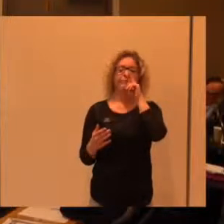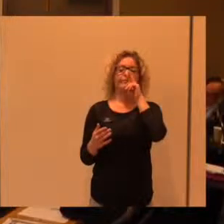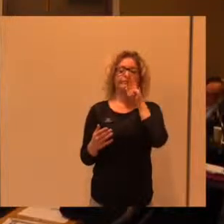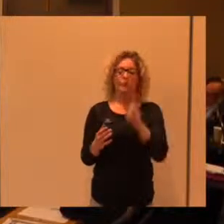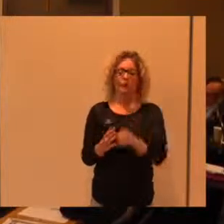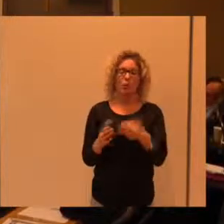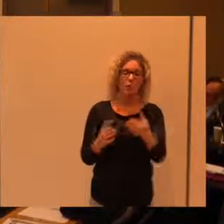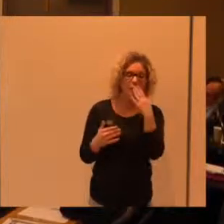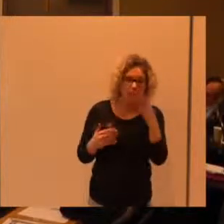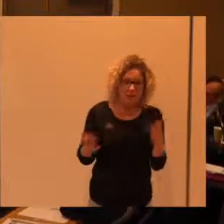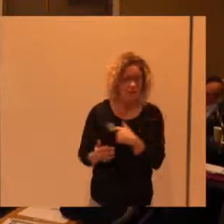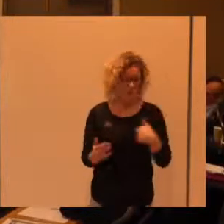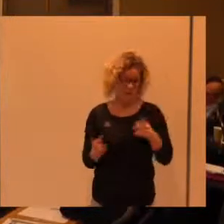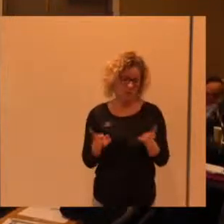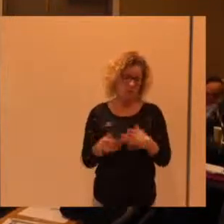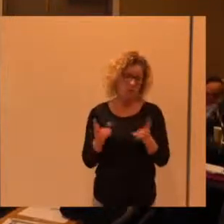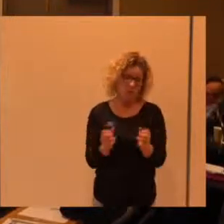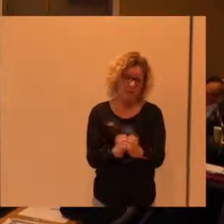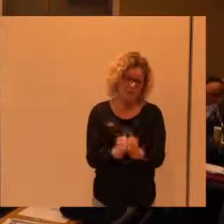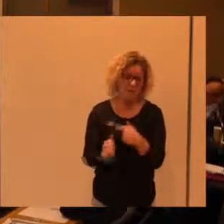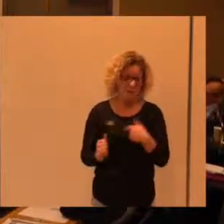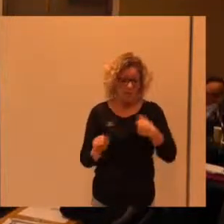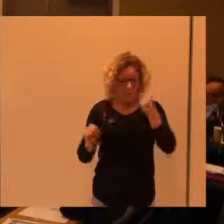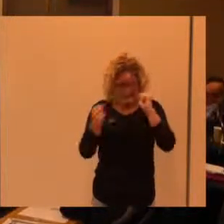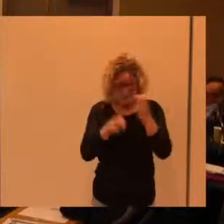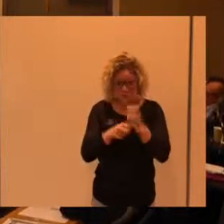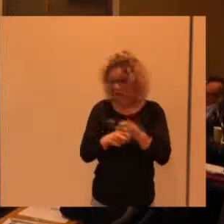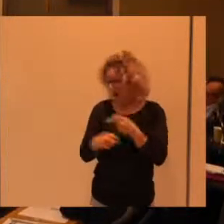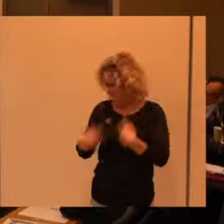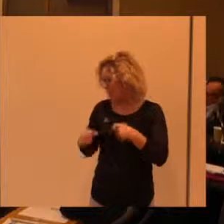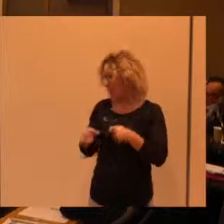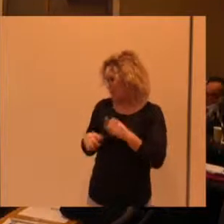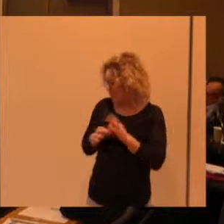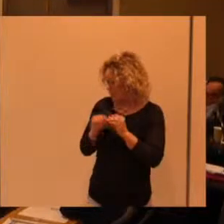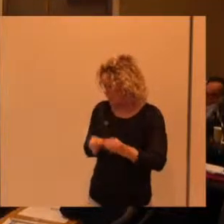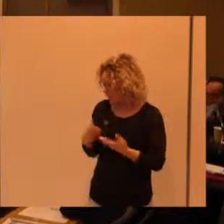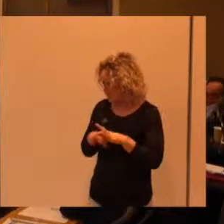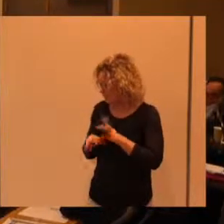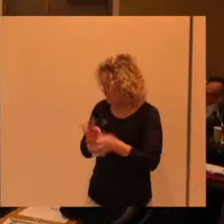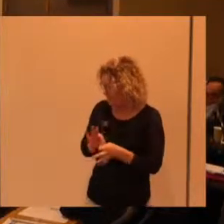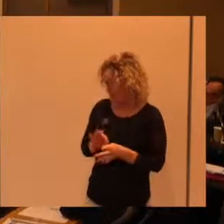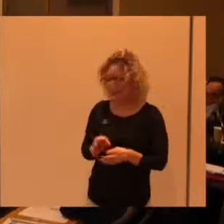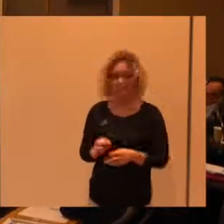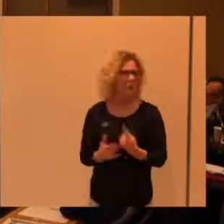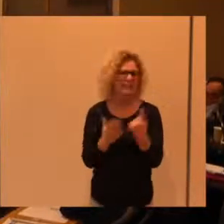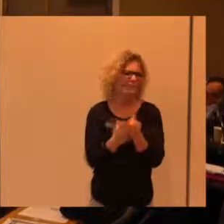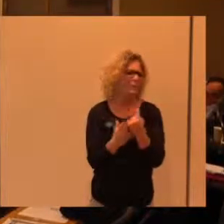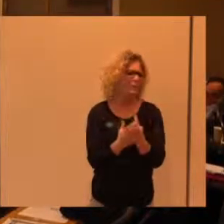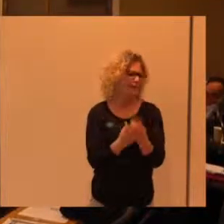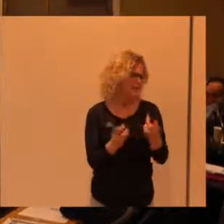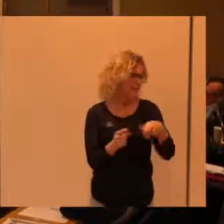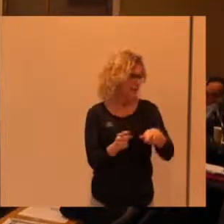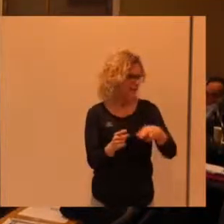Vi vet inte. Vi gjorde misstag och så håller vi på och förtvivlat försöker rätta till dem. Och så säger PO, ja, men det är inte konstigt att en spiraltrappa